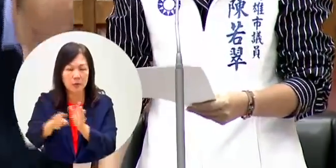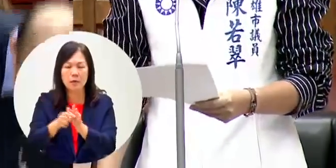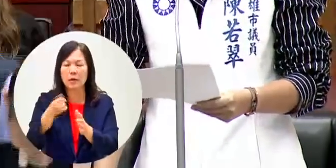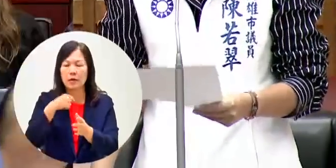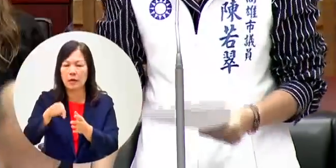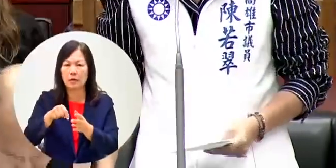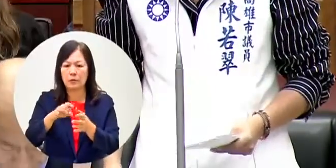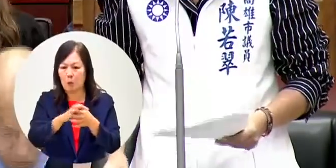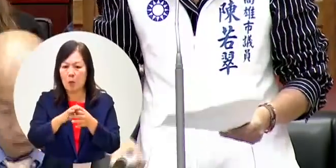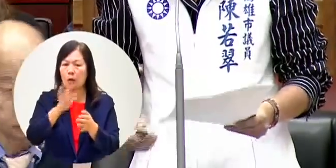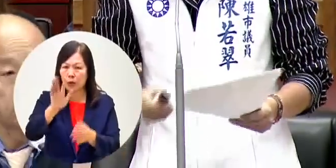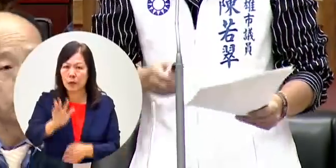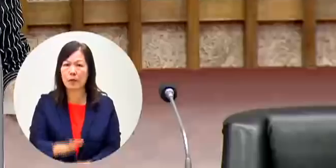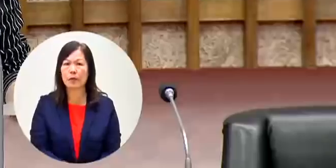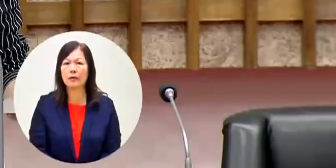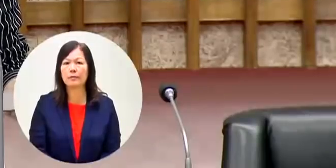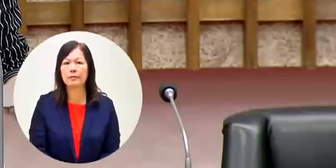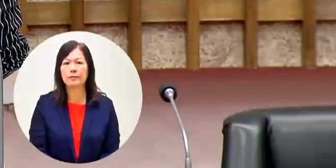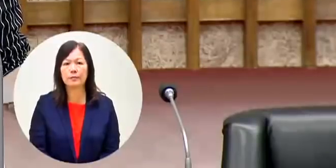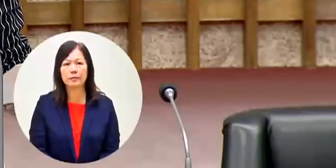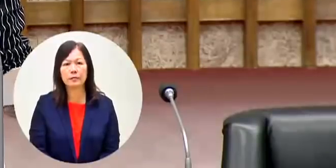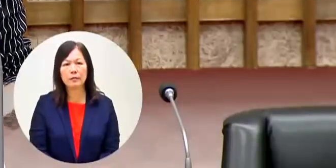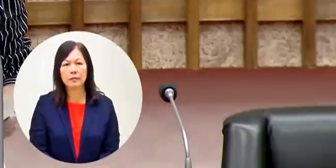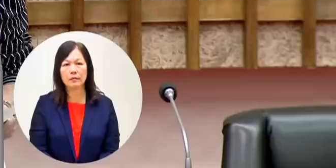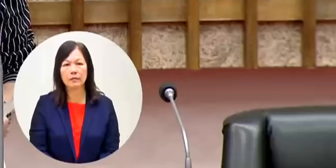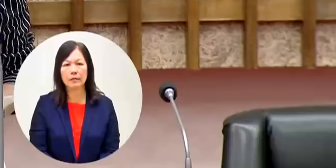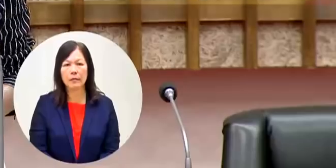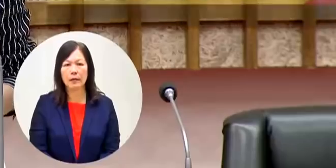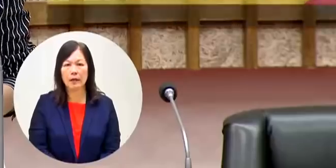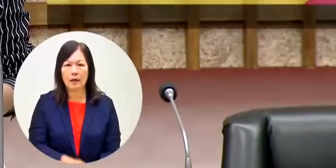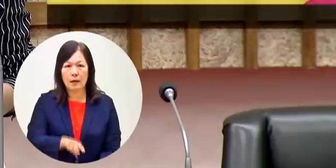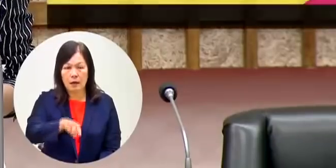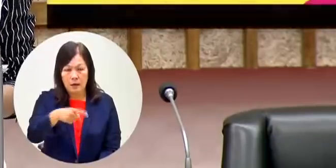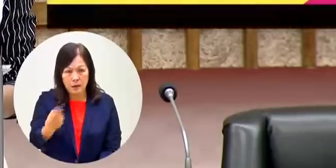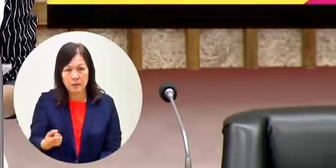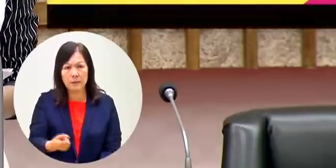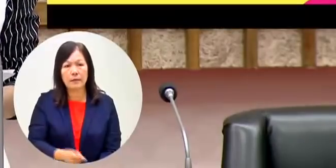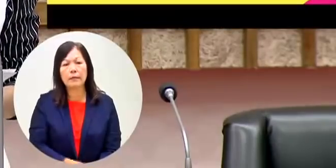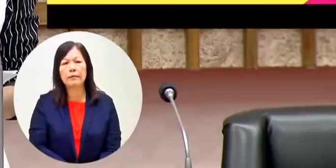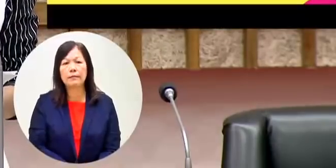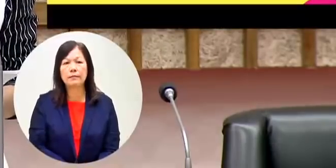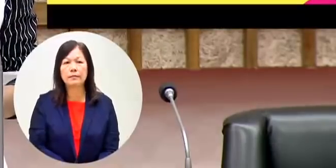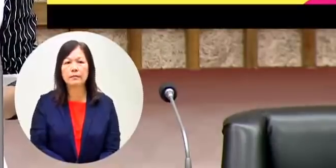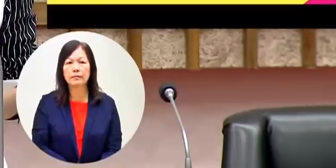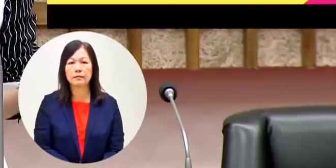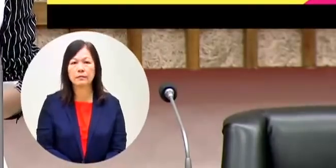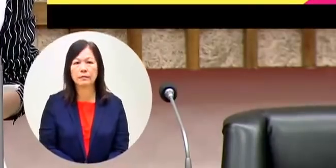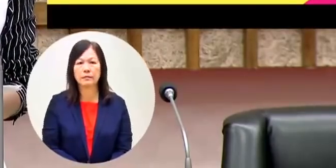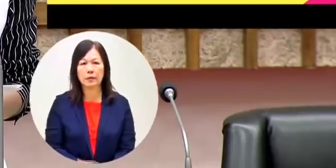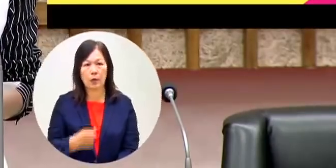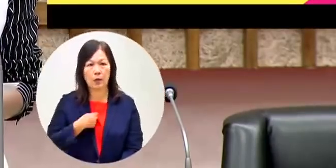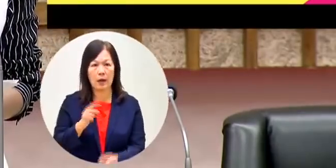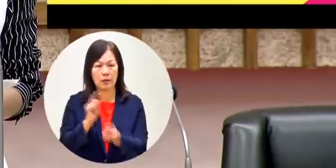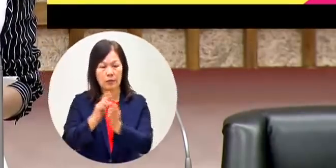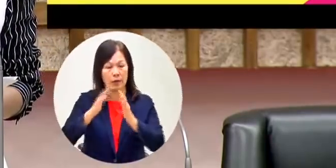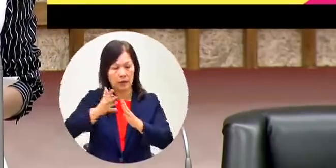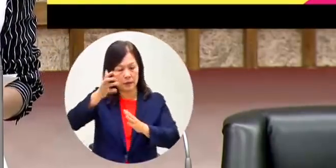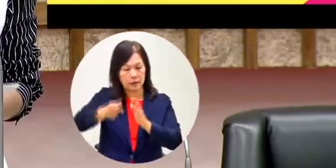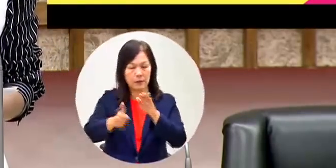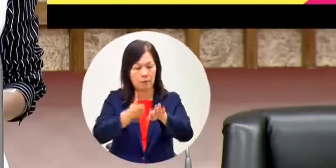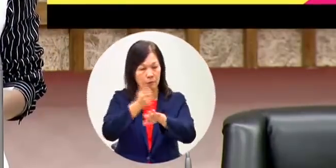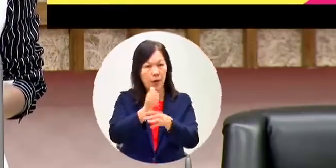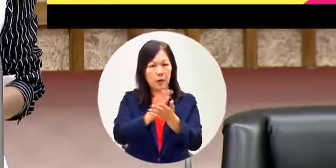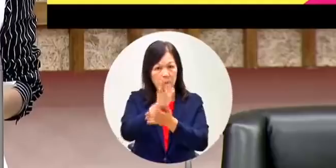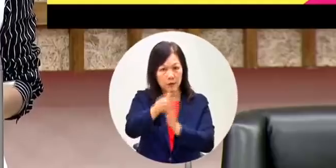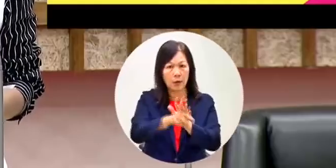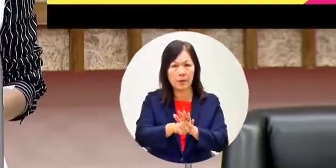坐。那么接下来呢，我想呢，本席对于市长上任之后呢，招商的一个